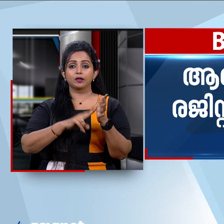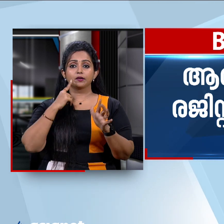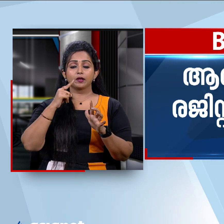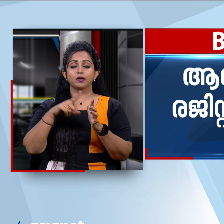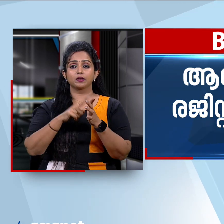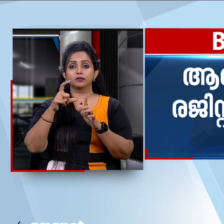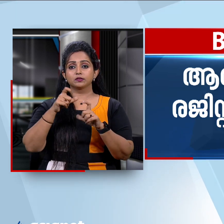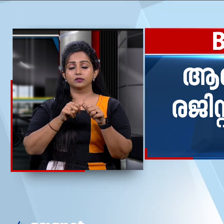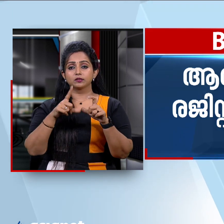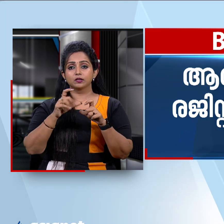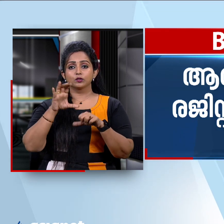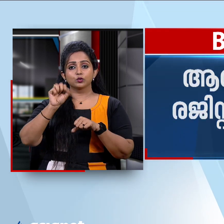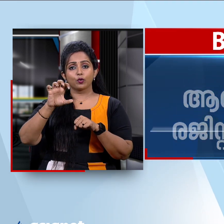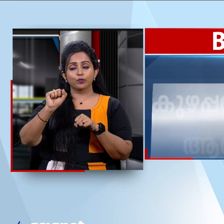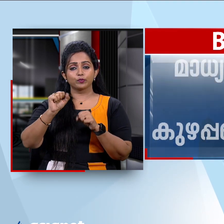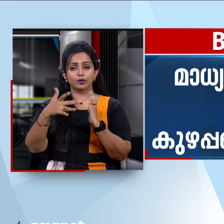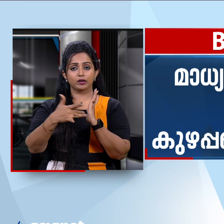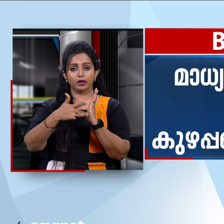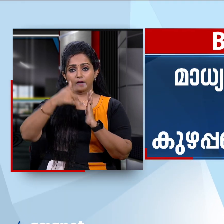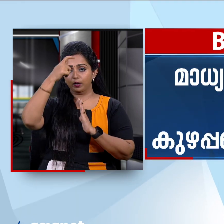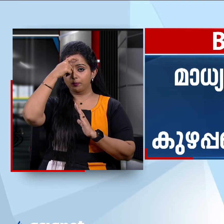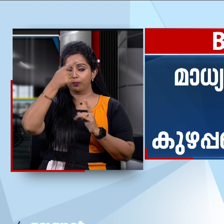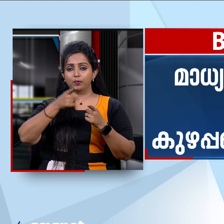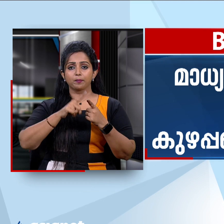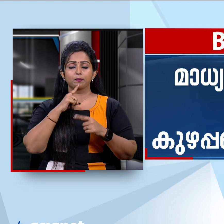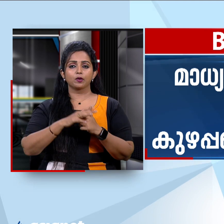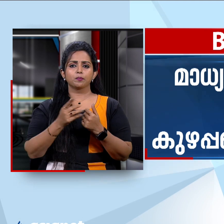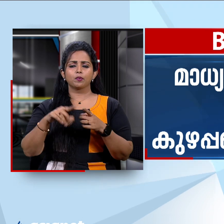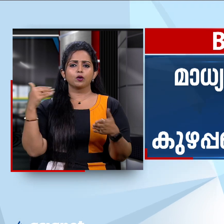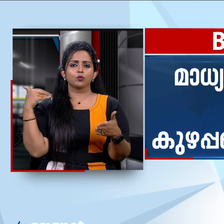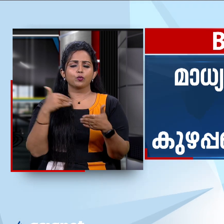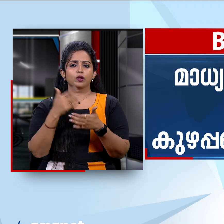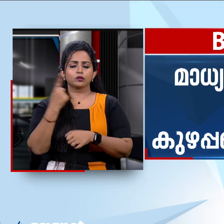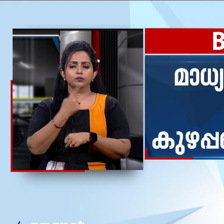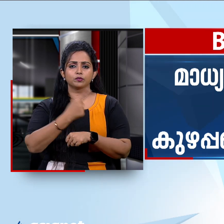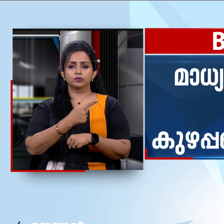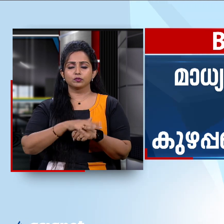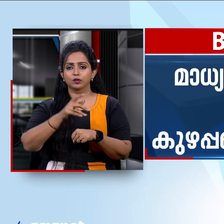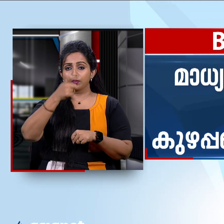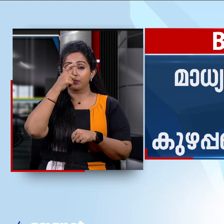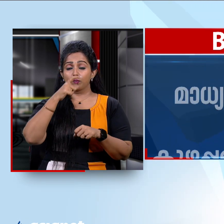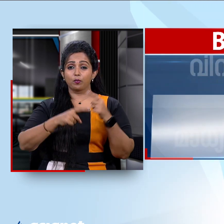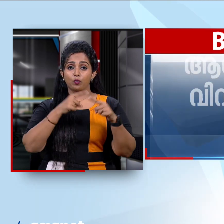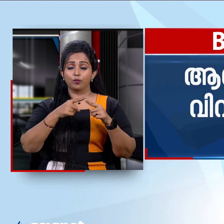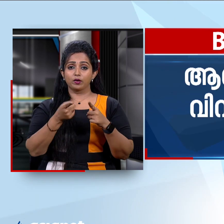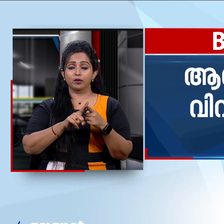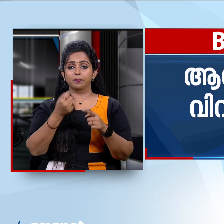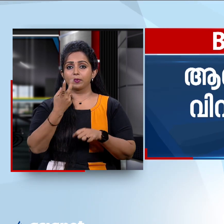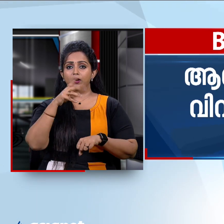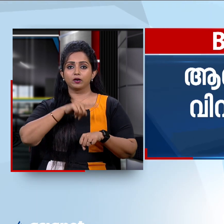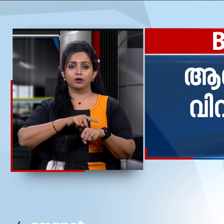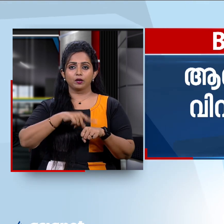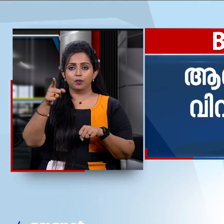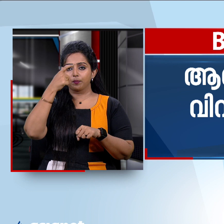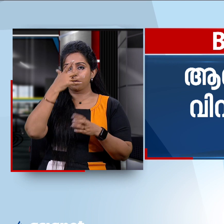തകരാറെന്നൊരു കാര്യത്തിലേക്കാണ് പ്രിൻസിപ്പൾ വിരൽ ചൂണ്ടുന്നത്. കുറെ നാളായി തന്നെ ഈ NISCയുമായി ബന്ധപ്പെട്ട് പ്രശ്നങ്ങളുണ്ട്. അവരോട് പലതവണ ഈ പ്രശ്നം